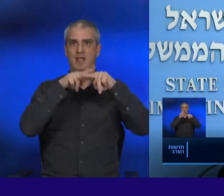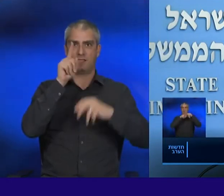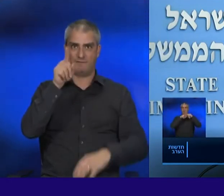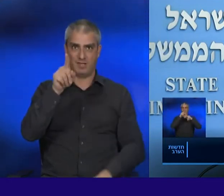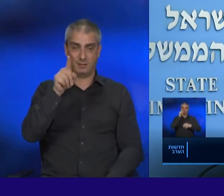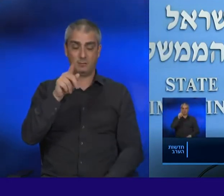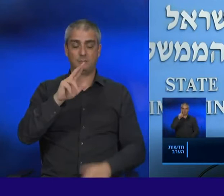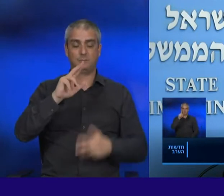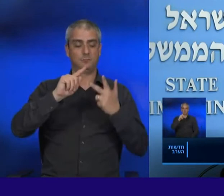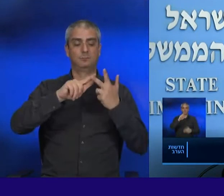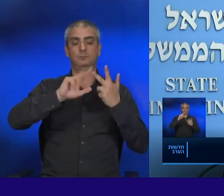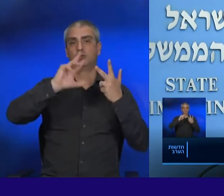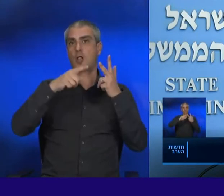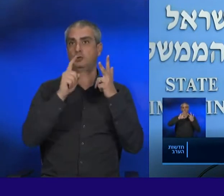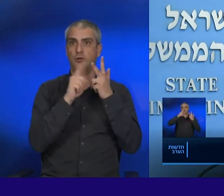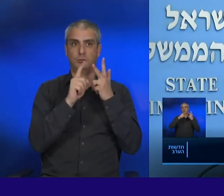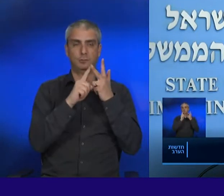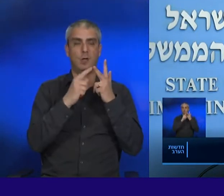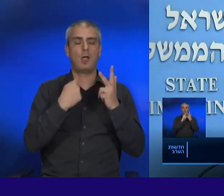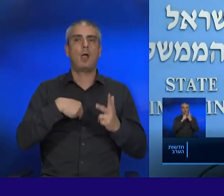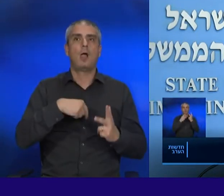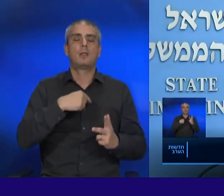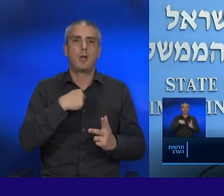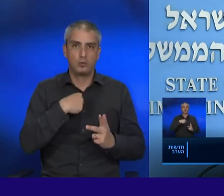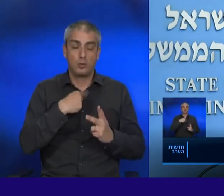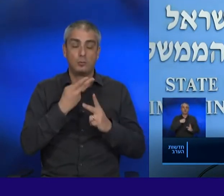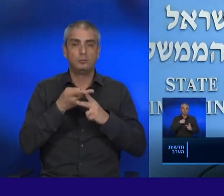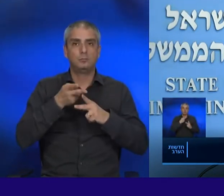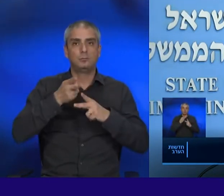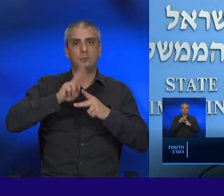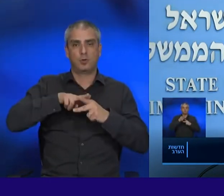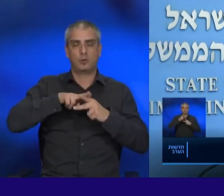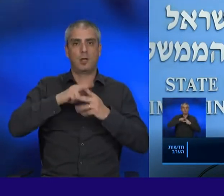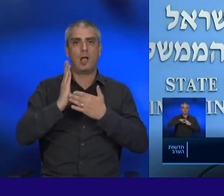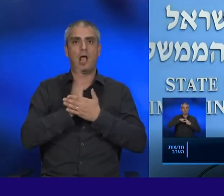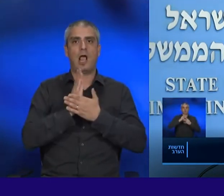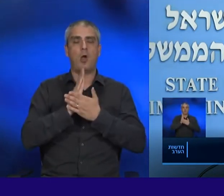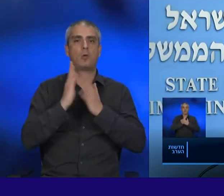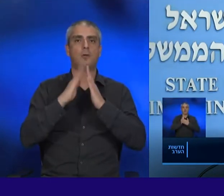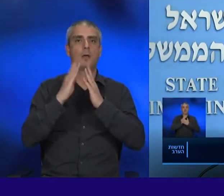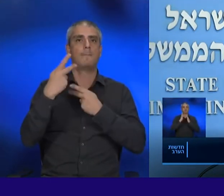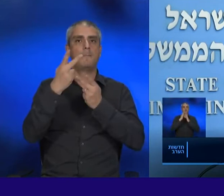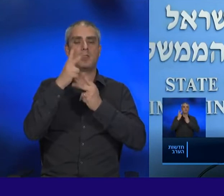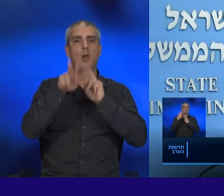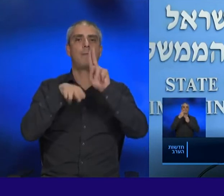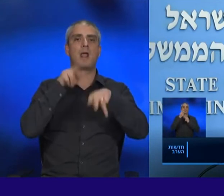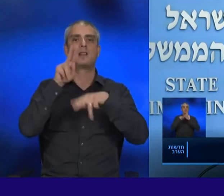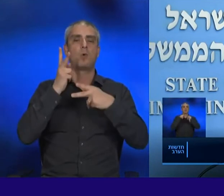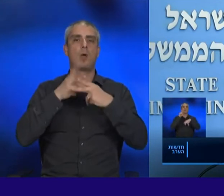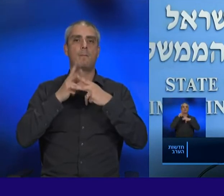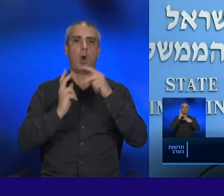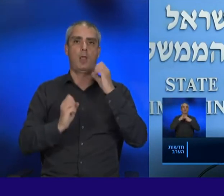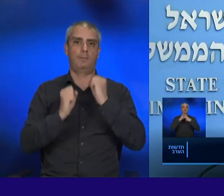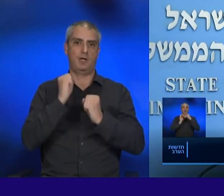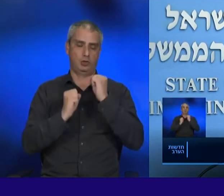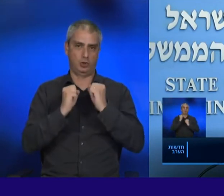שלישית, אנחנו מגבירים את הערכות בתי החולים לטיפול בחולים קשים.